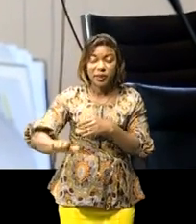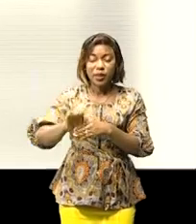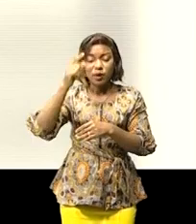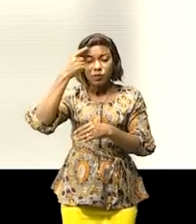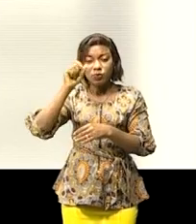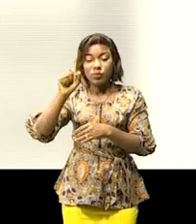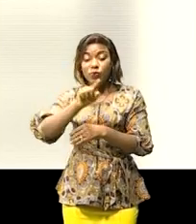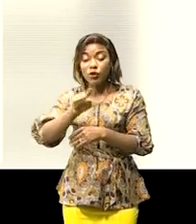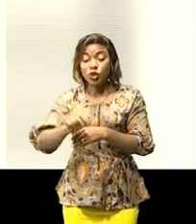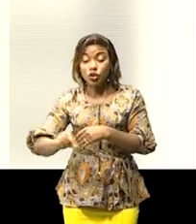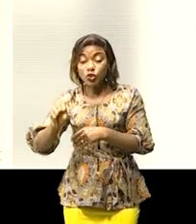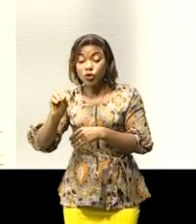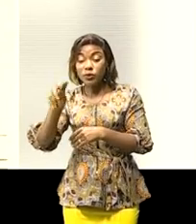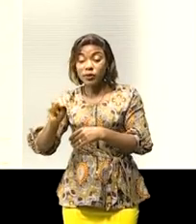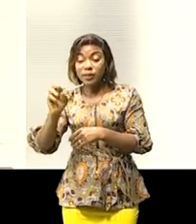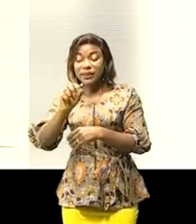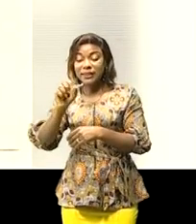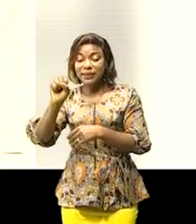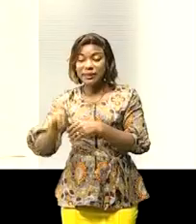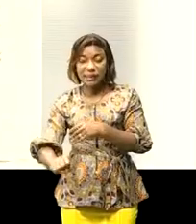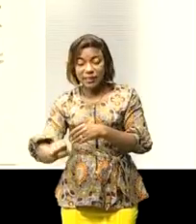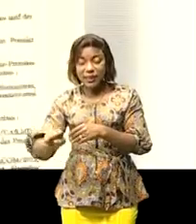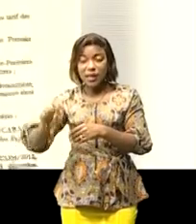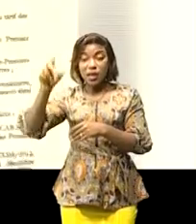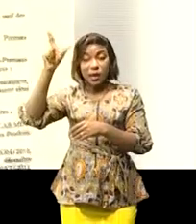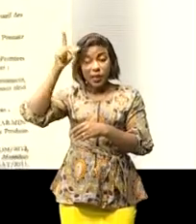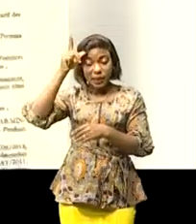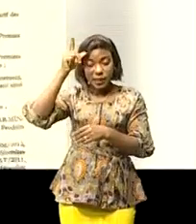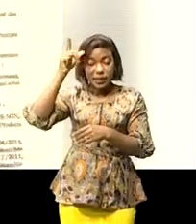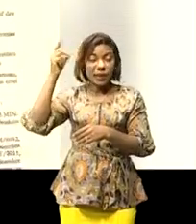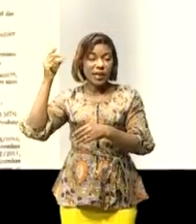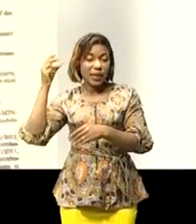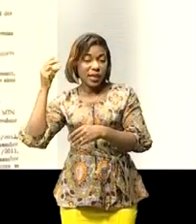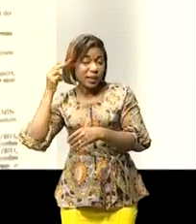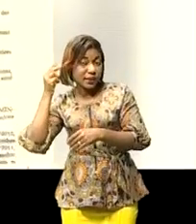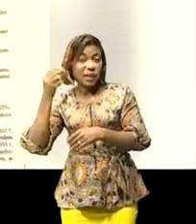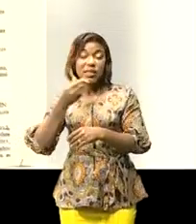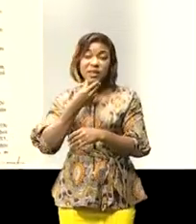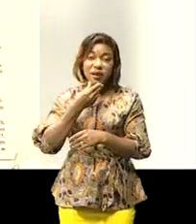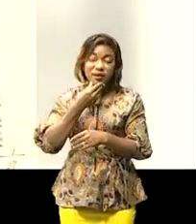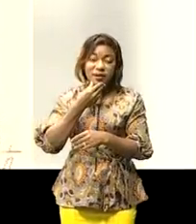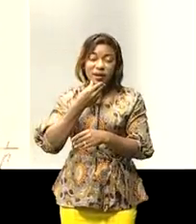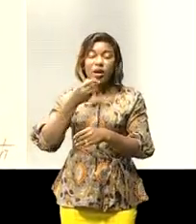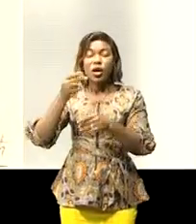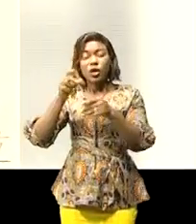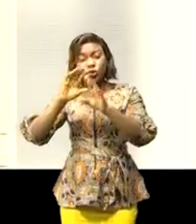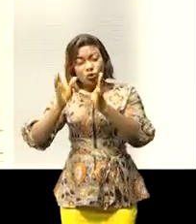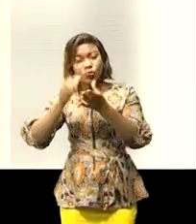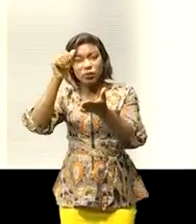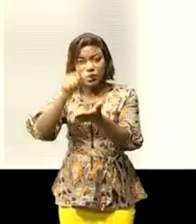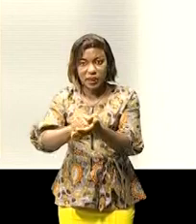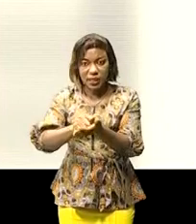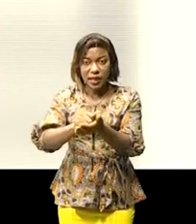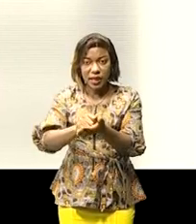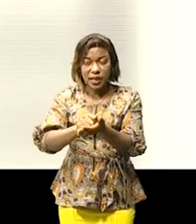sud, constituée des provinces du Haut-Katanga, Olomami, Kasai, Kasai central, Kasai oriental,